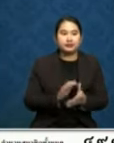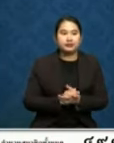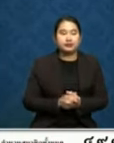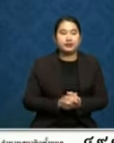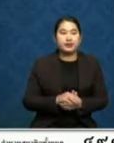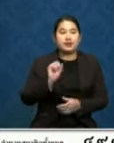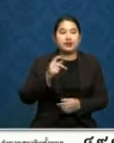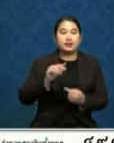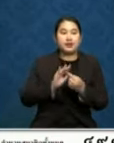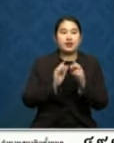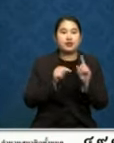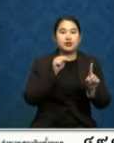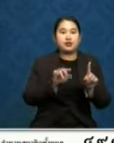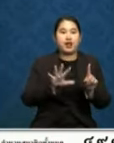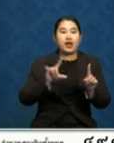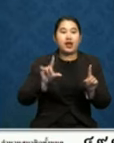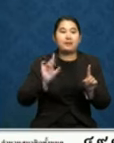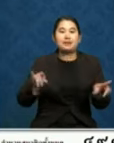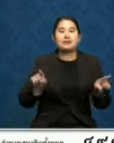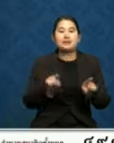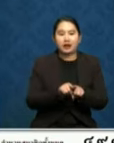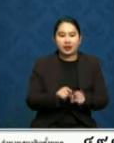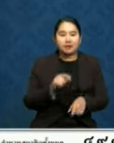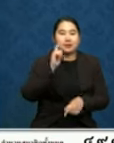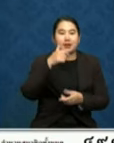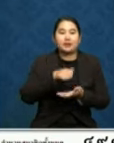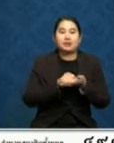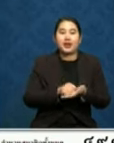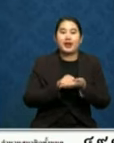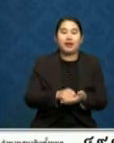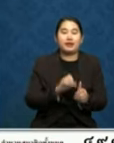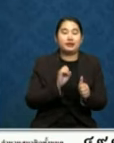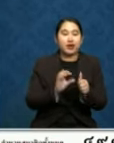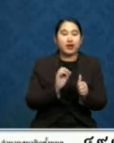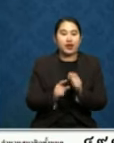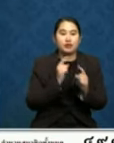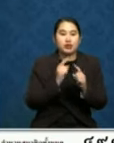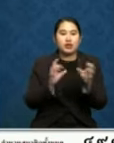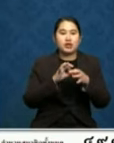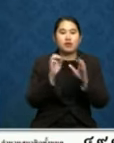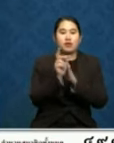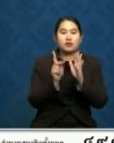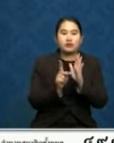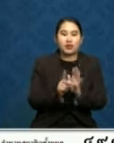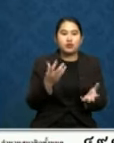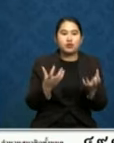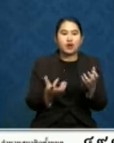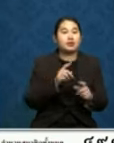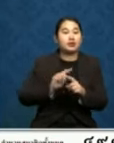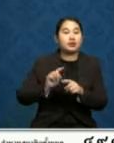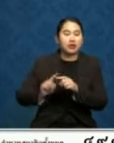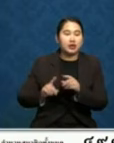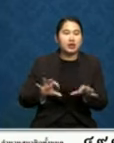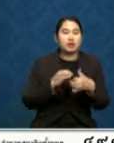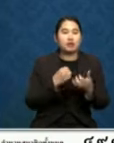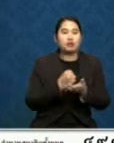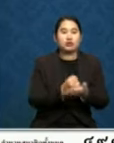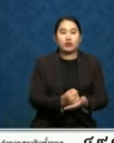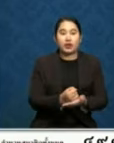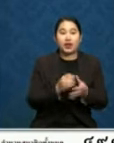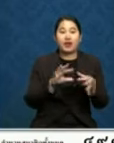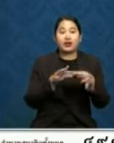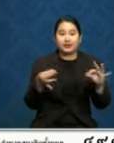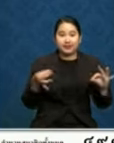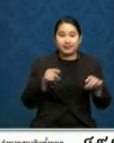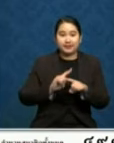าด้วยนะคะอีก 1.5 ล้านบาทเหมือนกันเลยค่ะคือการให้คำแนะนำคำปรึกษากฎหมายและกระบวนการยุติธรรมรวมถึงการช่วยเหลือดำเนินคดีให้แก่ประช